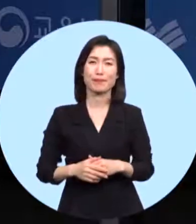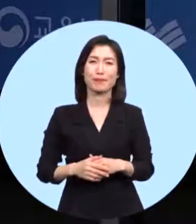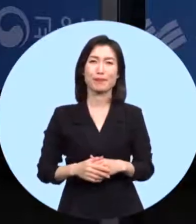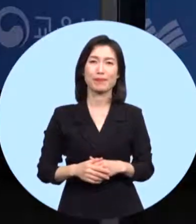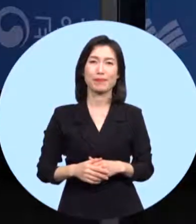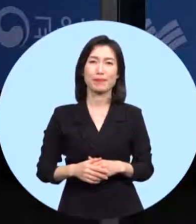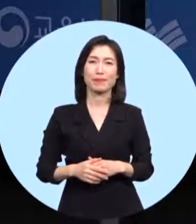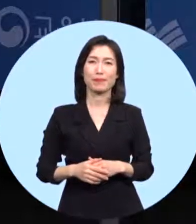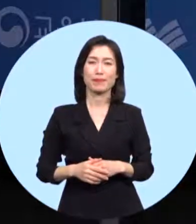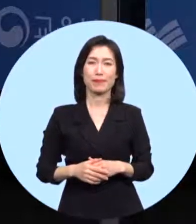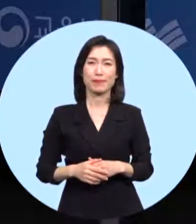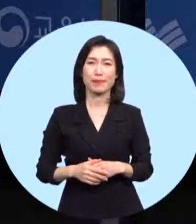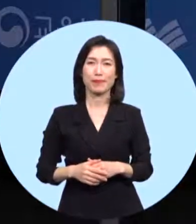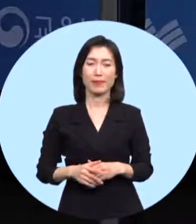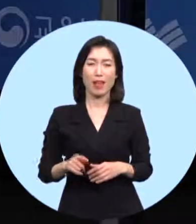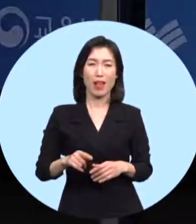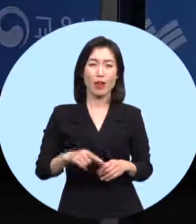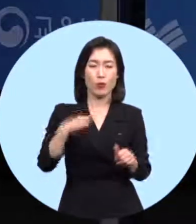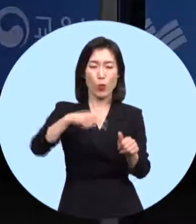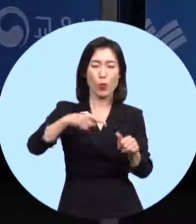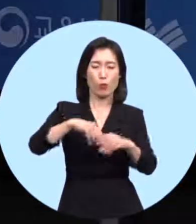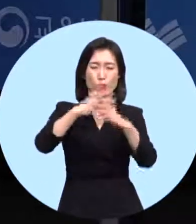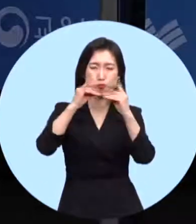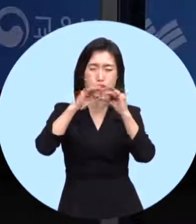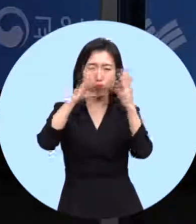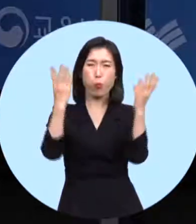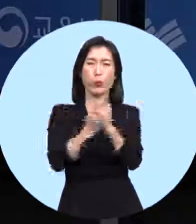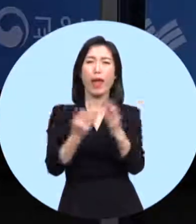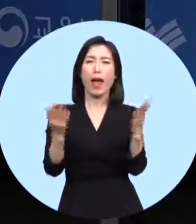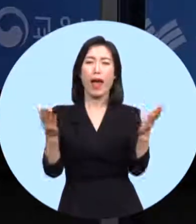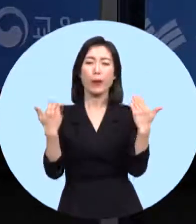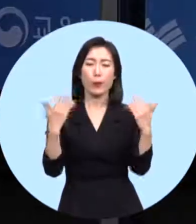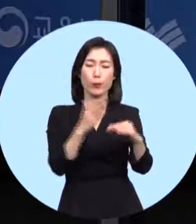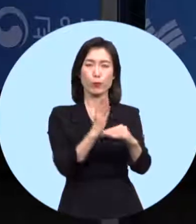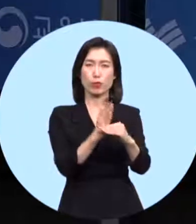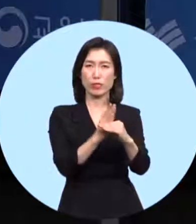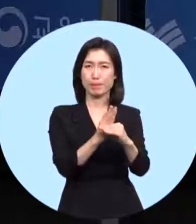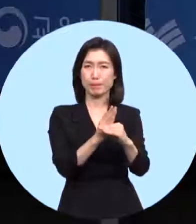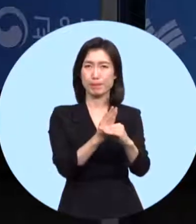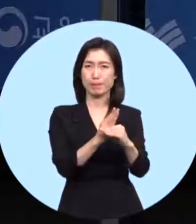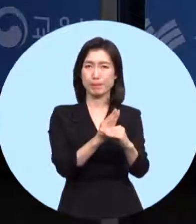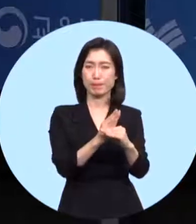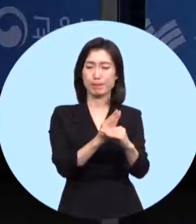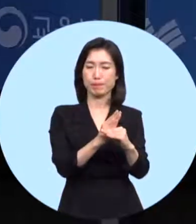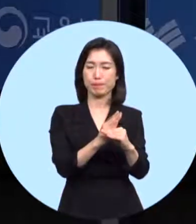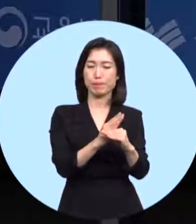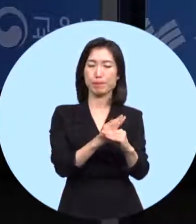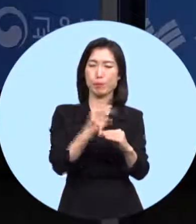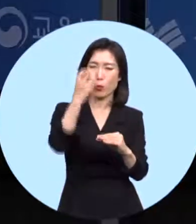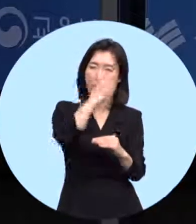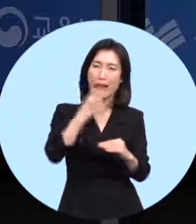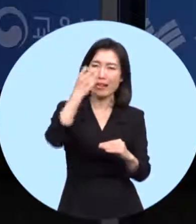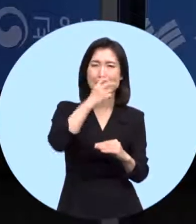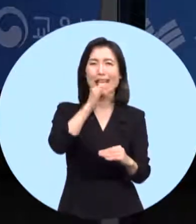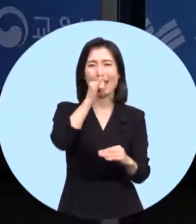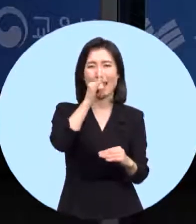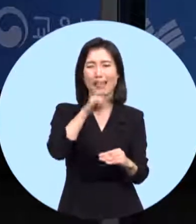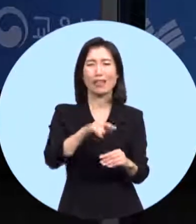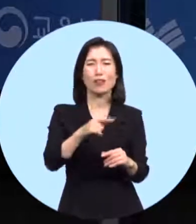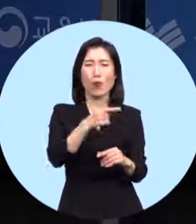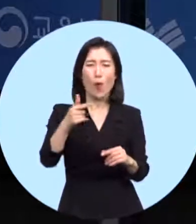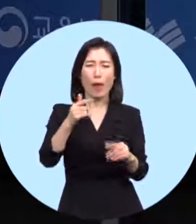모든 것들이 학교를 중심으로 하고 있는 교육청에서 이제 관리하도록 되어 있죠. 이런 등 데에서